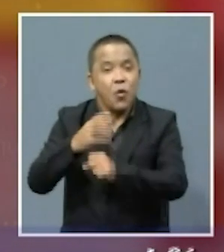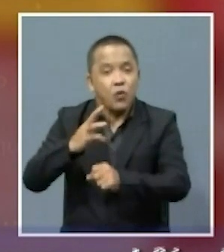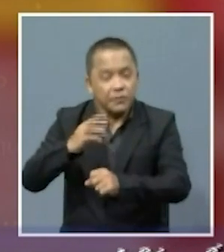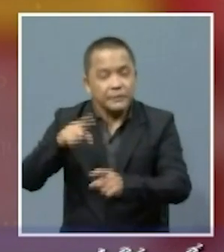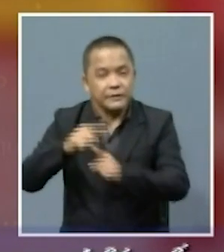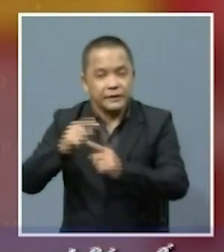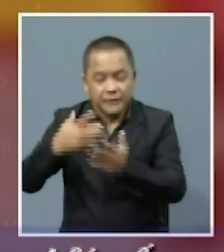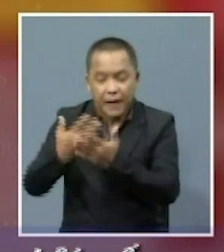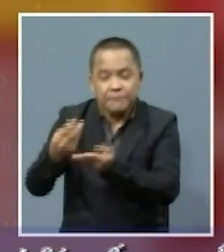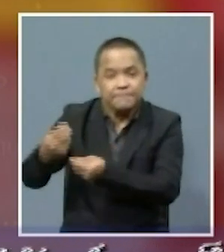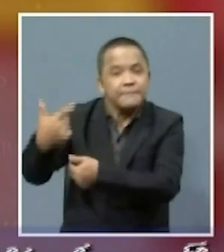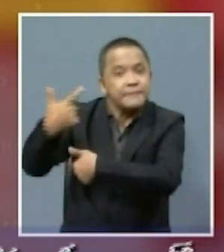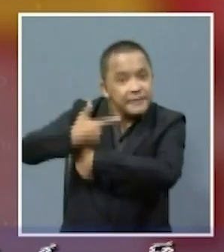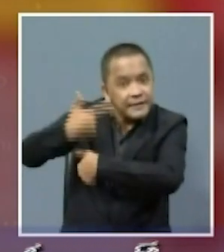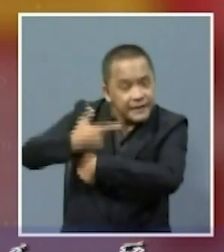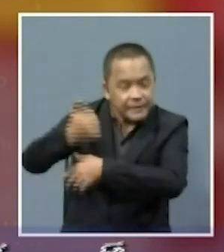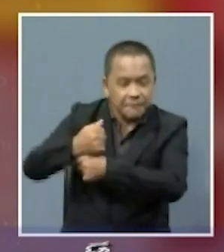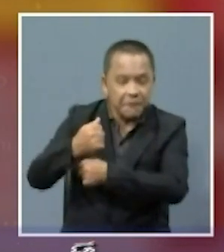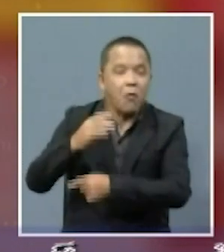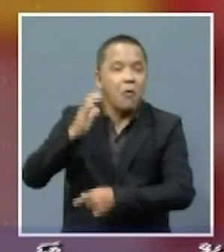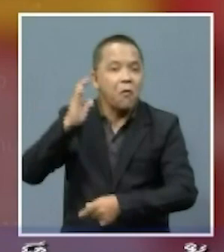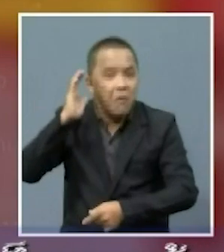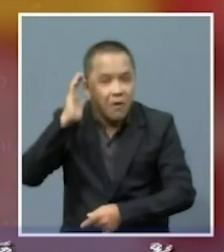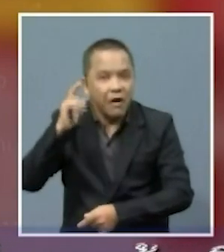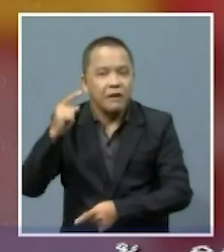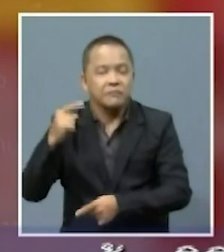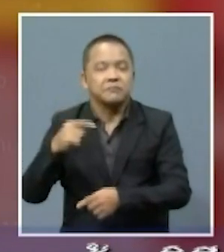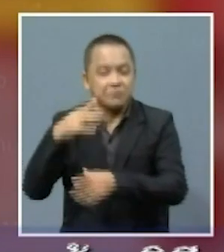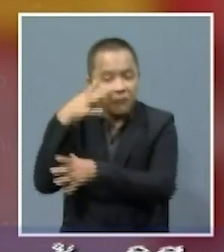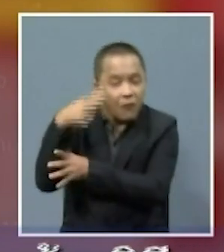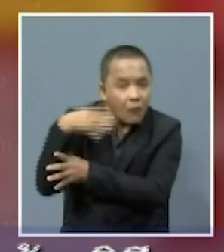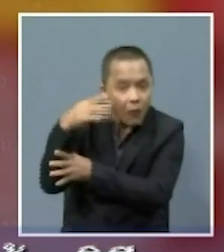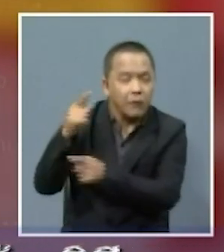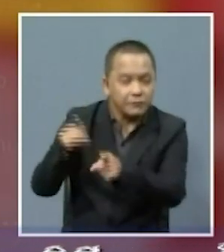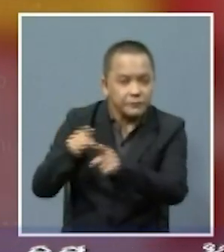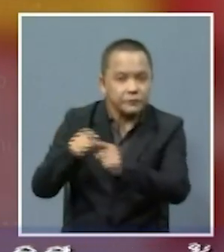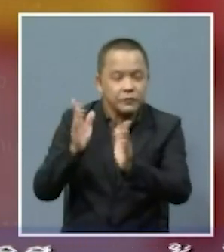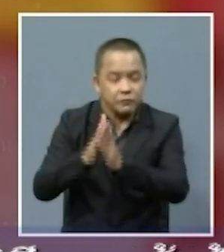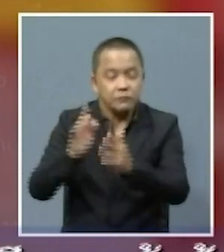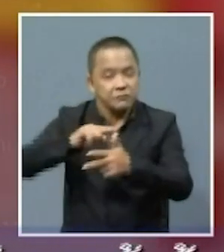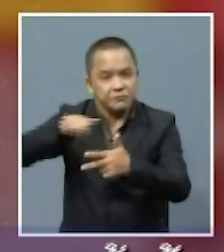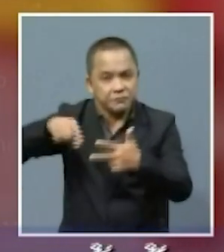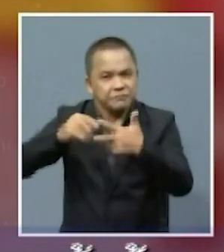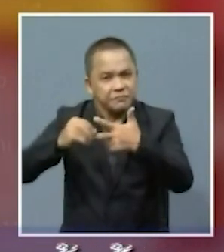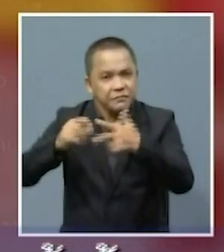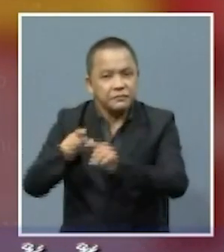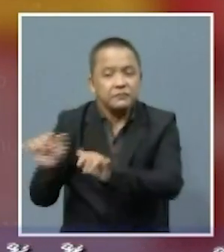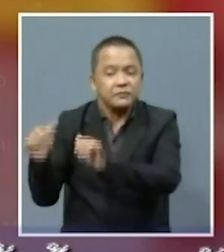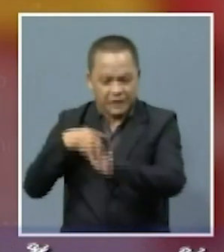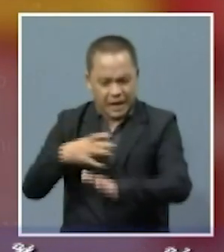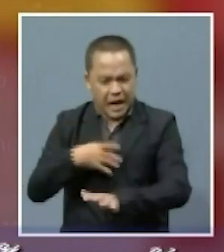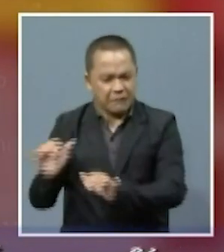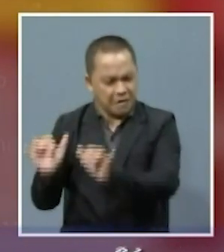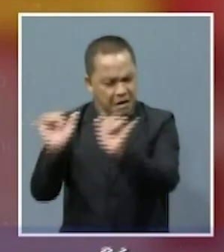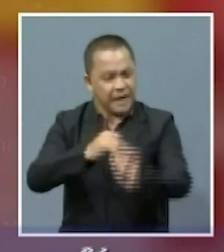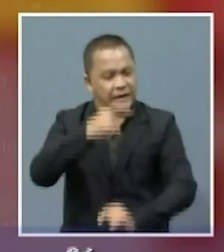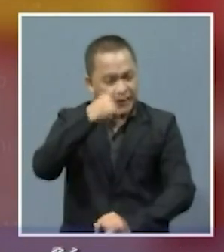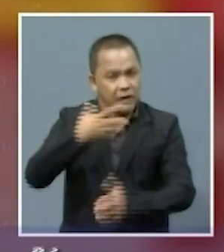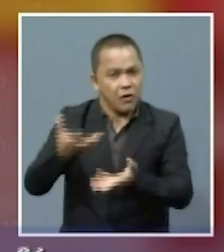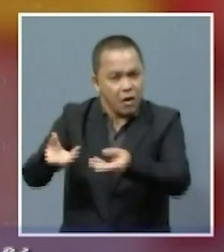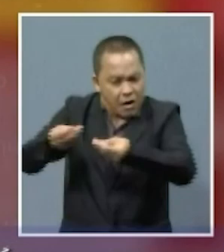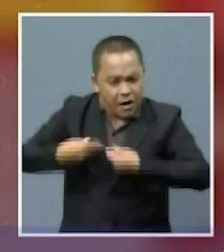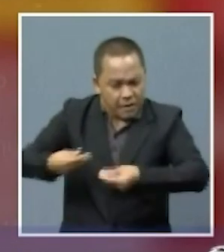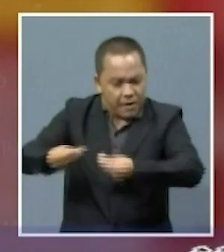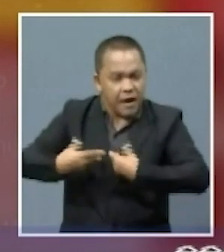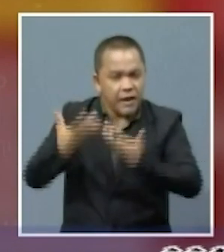แต่ก็มีเงินดูแลเราได้อ่ะก็จะตกเป็นเหยื่อเยอะแล้วก็ที่สำคัญคือกลุ่มคนพวกนี้จะบอกว่าจะย้ายมาอยู่ประเทศไทยจะส่งทรัพย์สิน